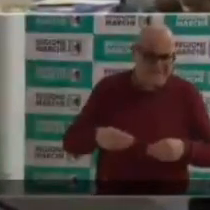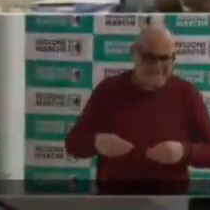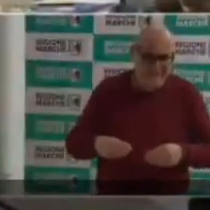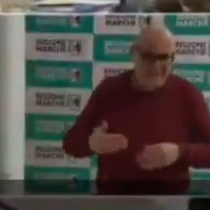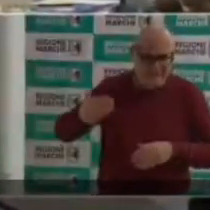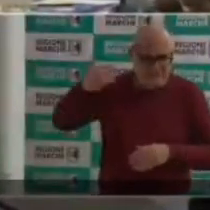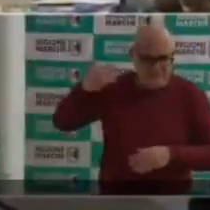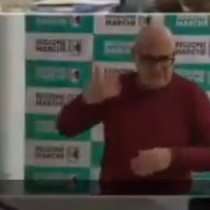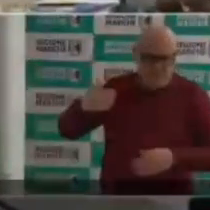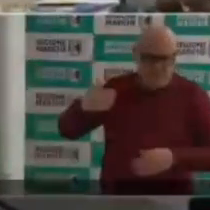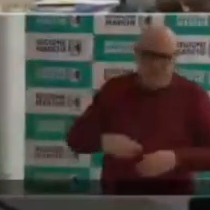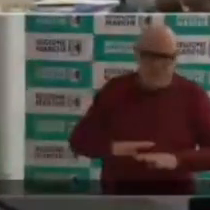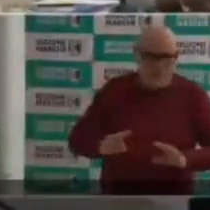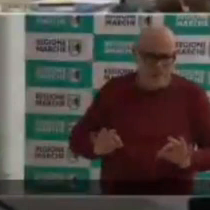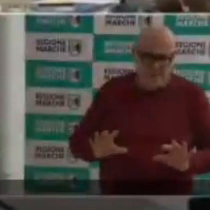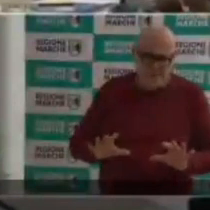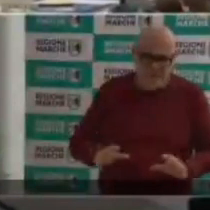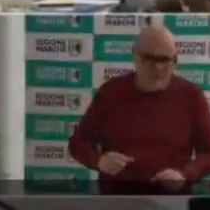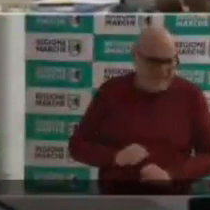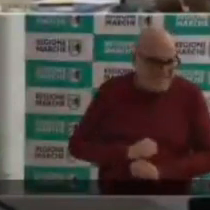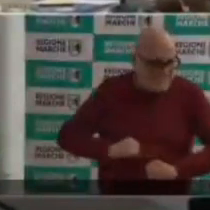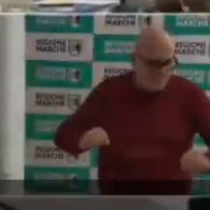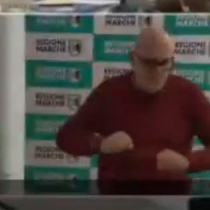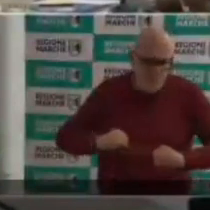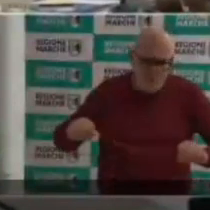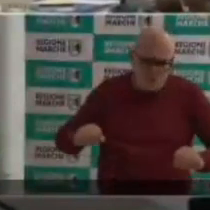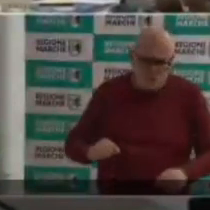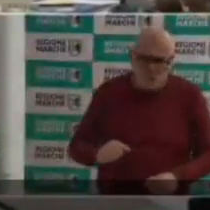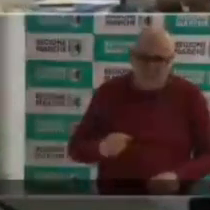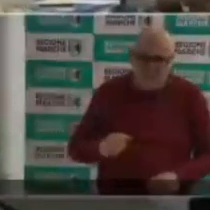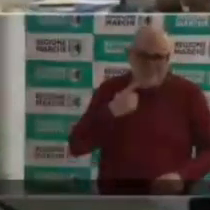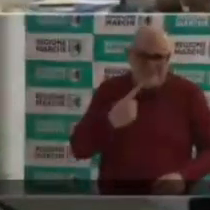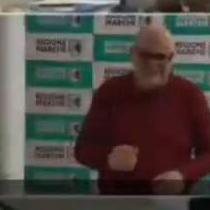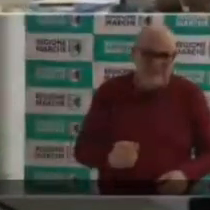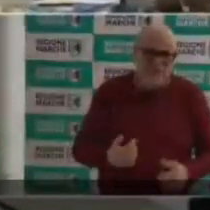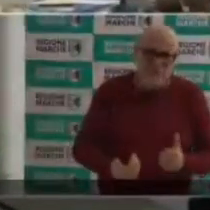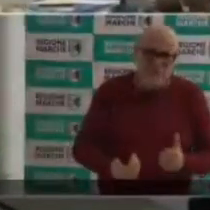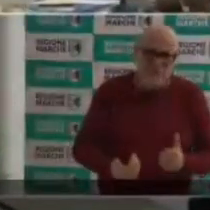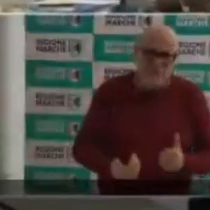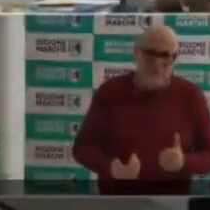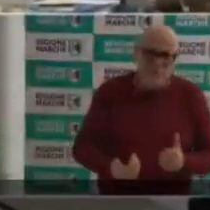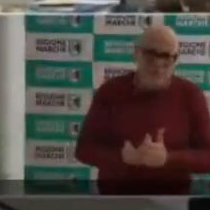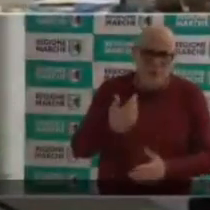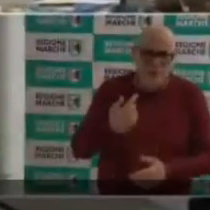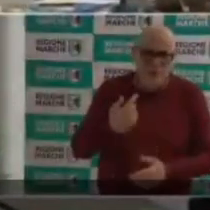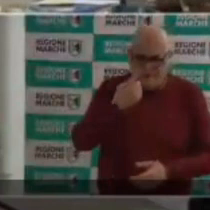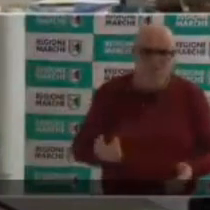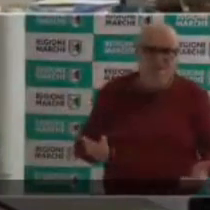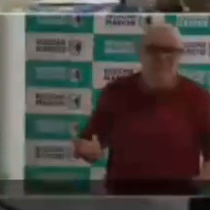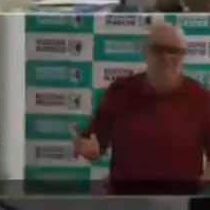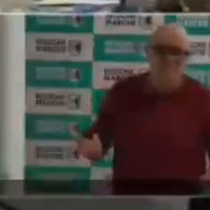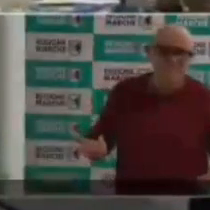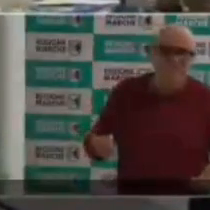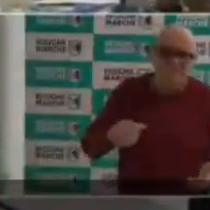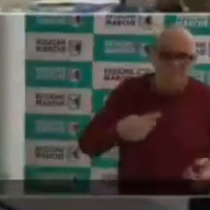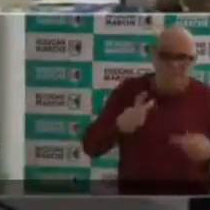soprattutto ha tirato fuori nuove facce, persone, mi viene in mente le partite IVA, abituate a chiedere